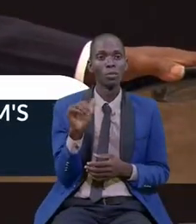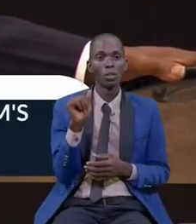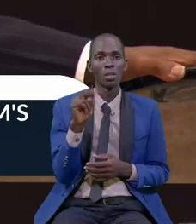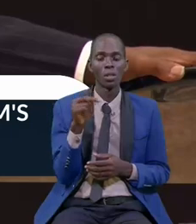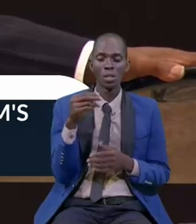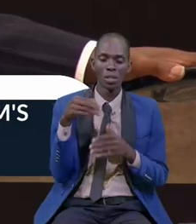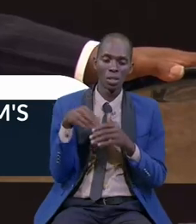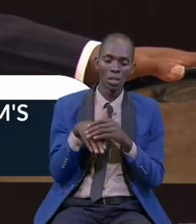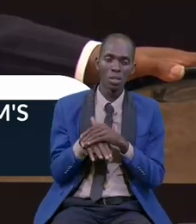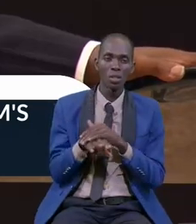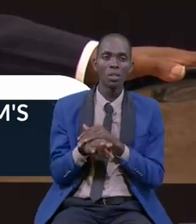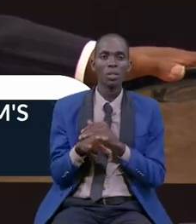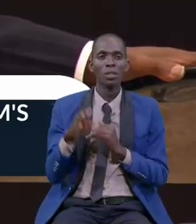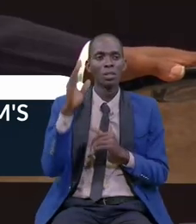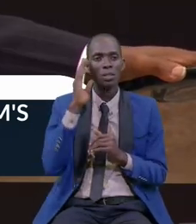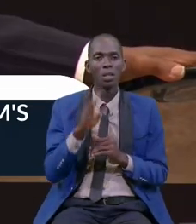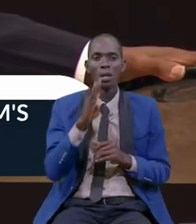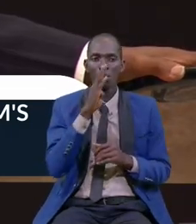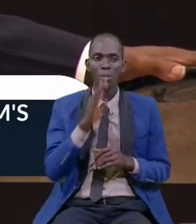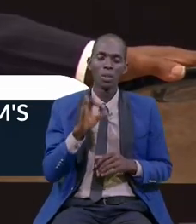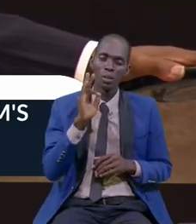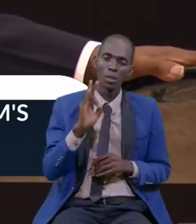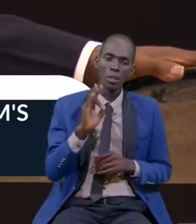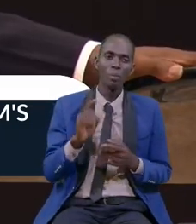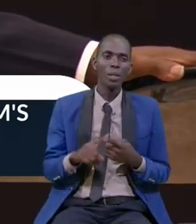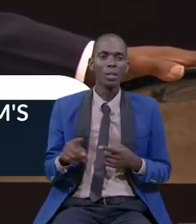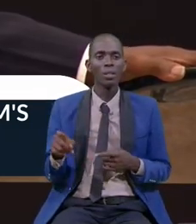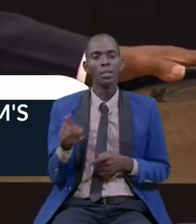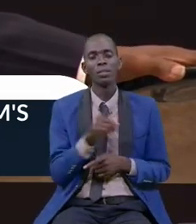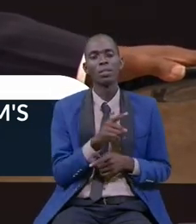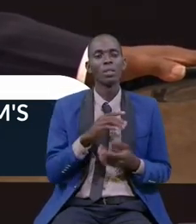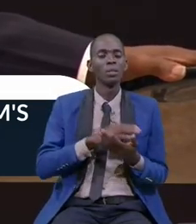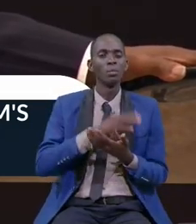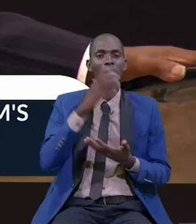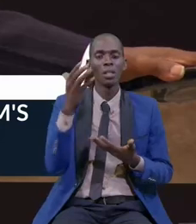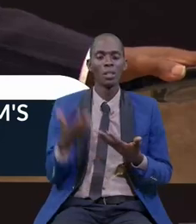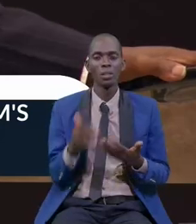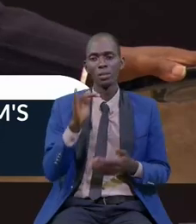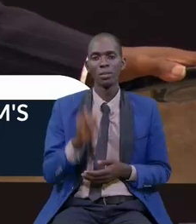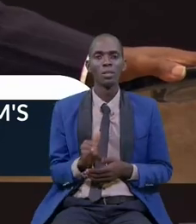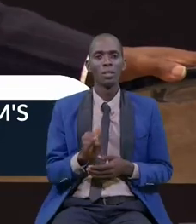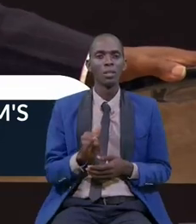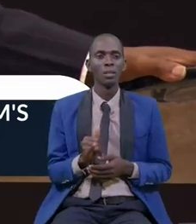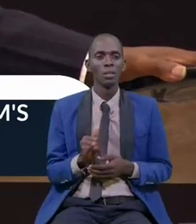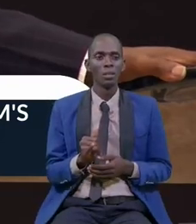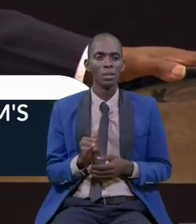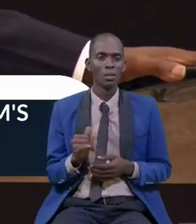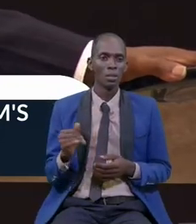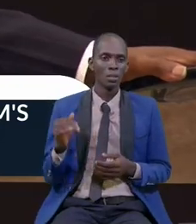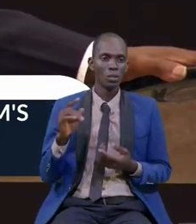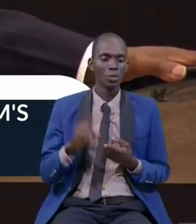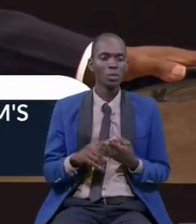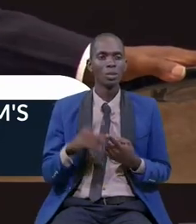effet que l'entrée dans le royaume éternel de notre Seigneur et Sauveur